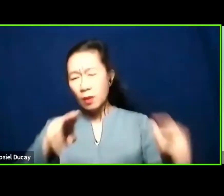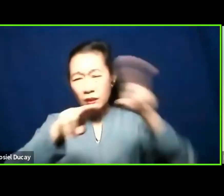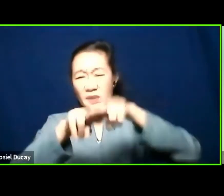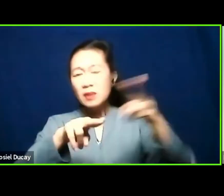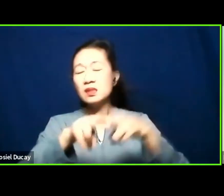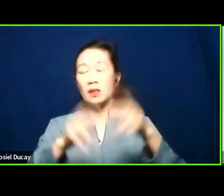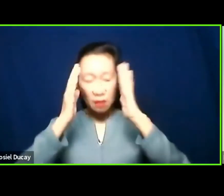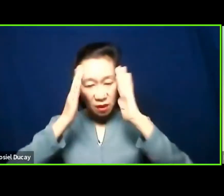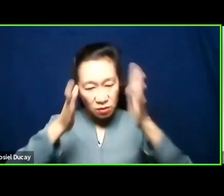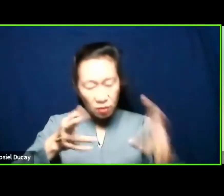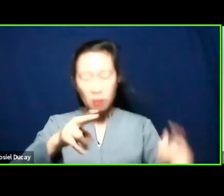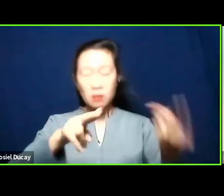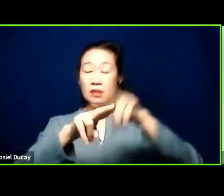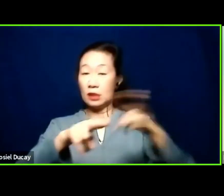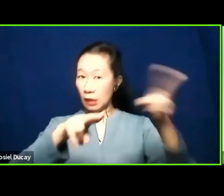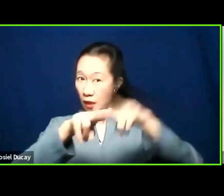mga